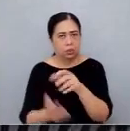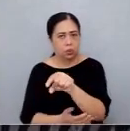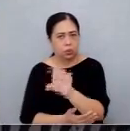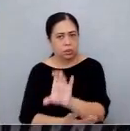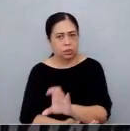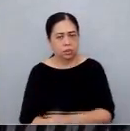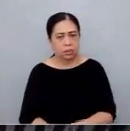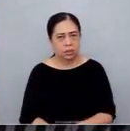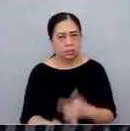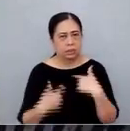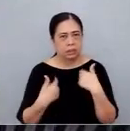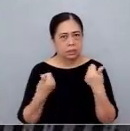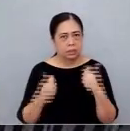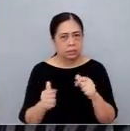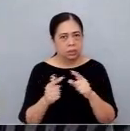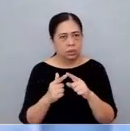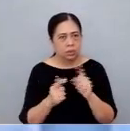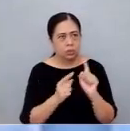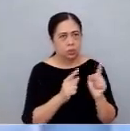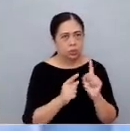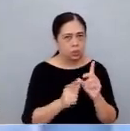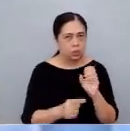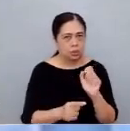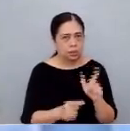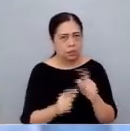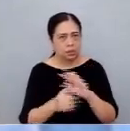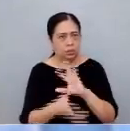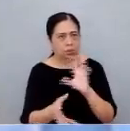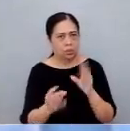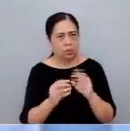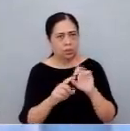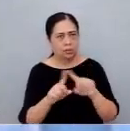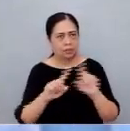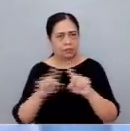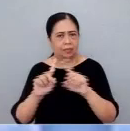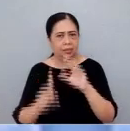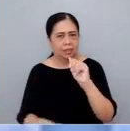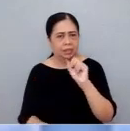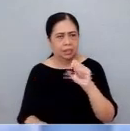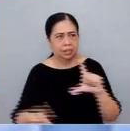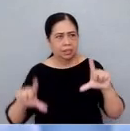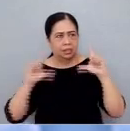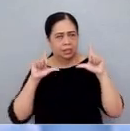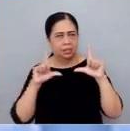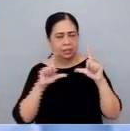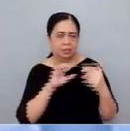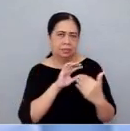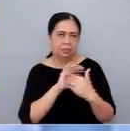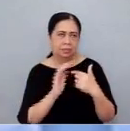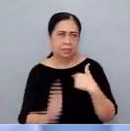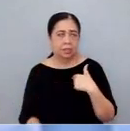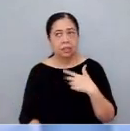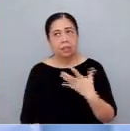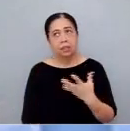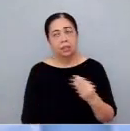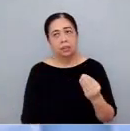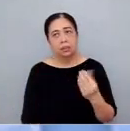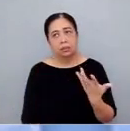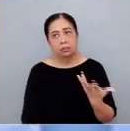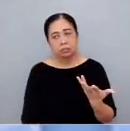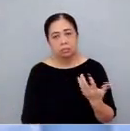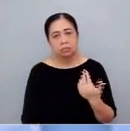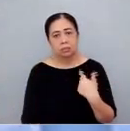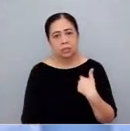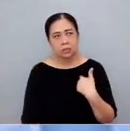been trying to deal with all of the cases that were charged against me, and so far I